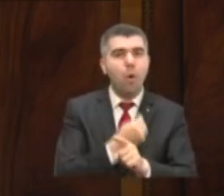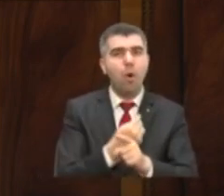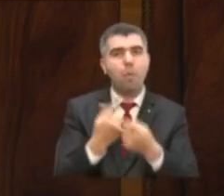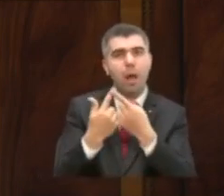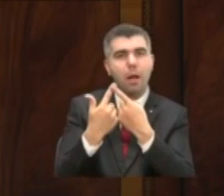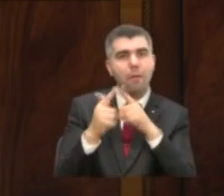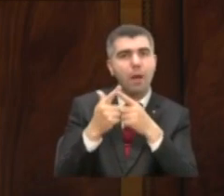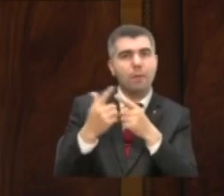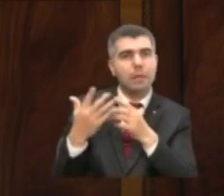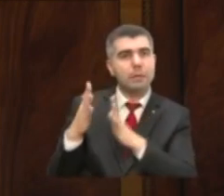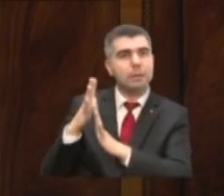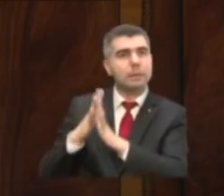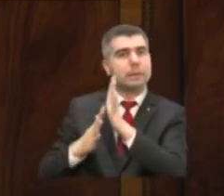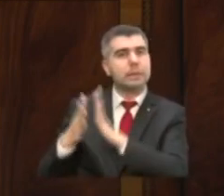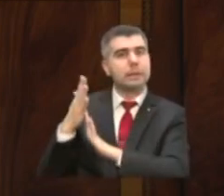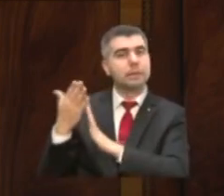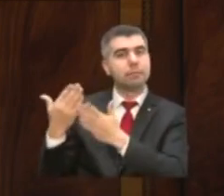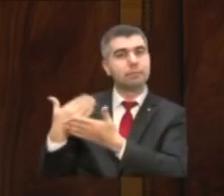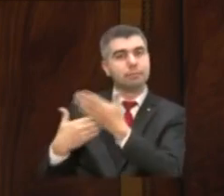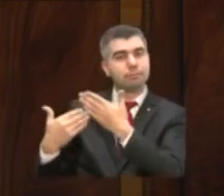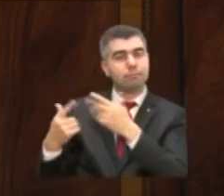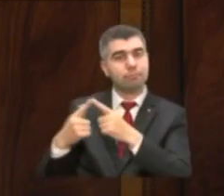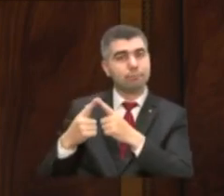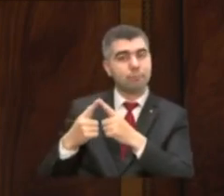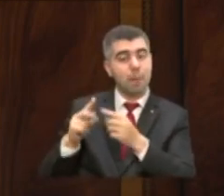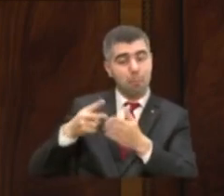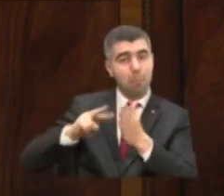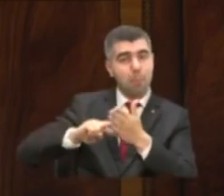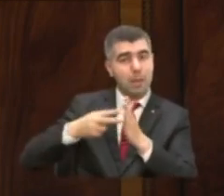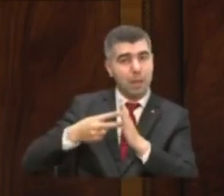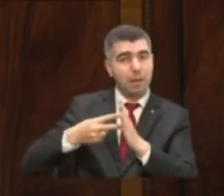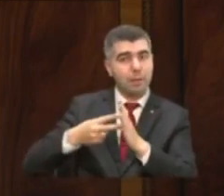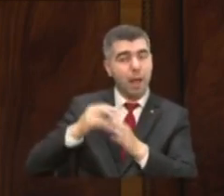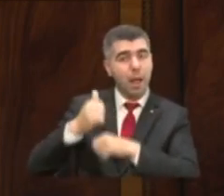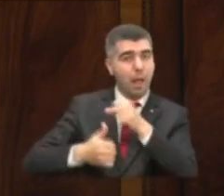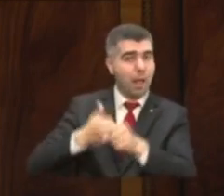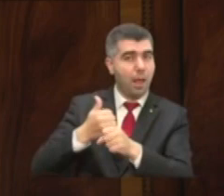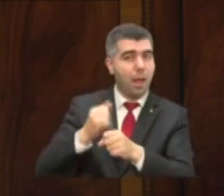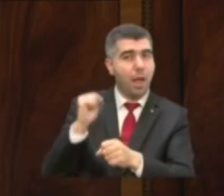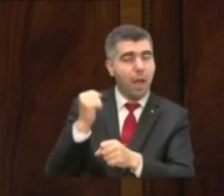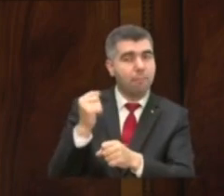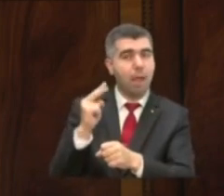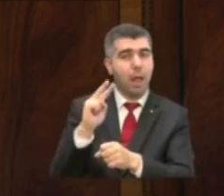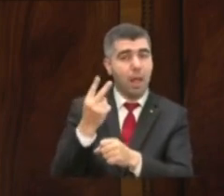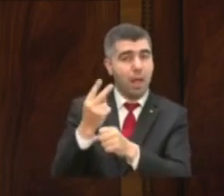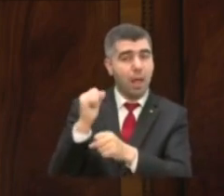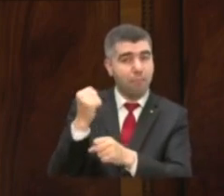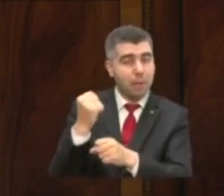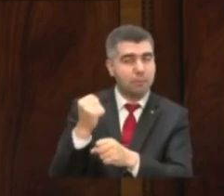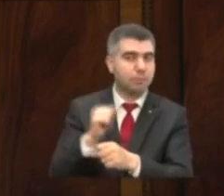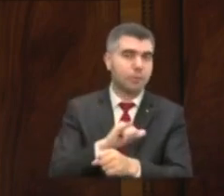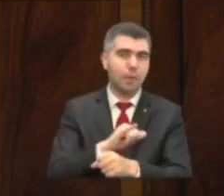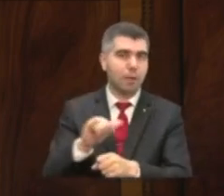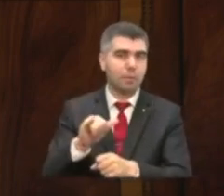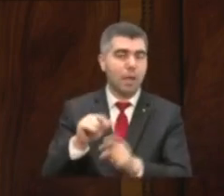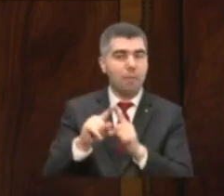تاريخ المغرب اليوم وحلا فيه غادي نجيو حنا نعاولوا في عام ولا عامين؟ ولكن الأرقام تبين بأن عندنا